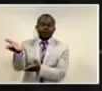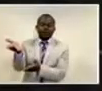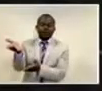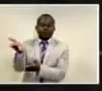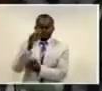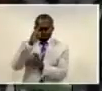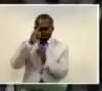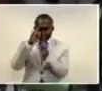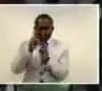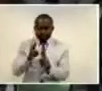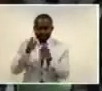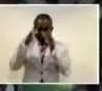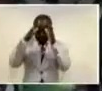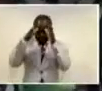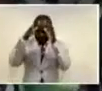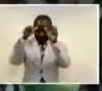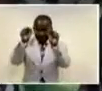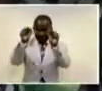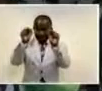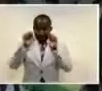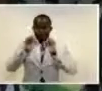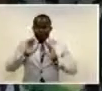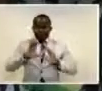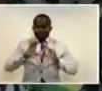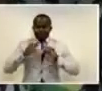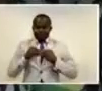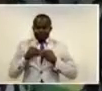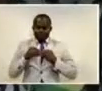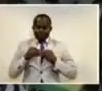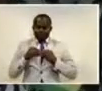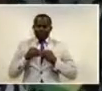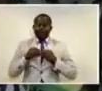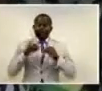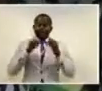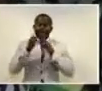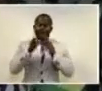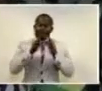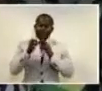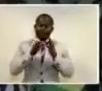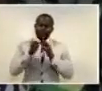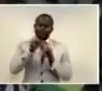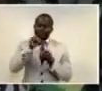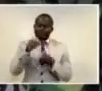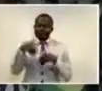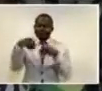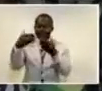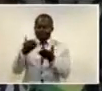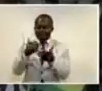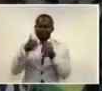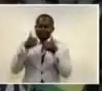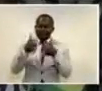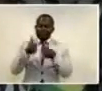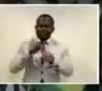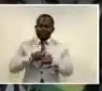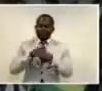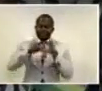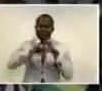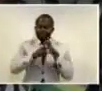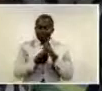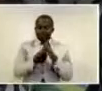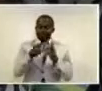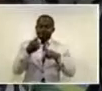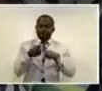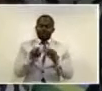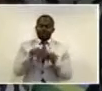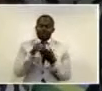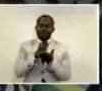nyakubahwa perezida wa repubulika nibyo koko hari ibisobanuro batahawe neza igihe byatangiriye ariko